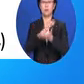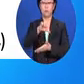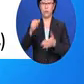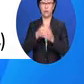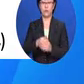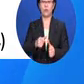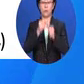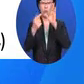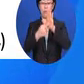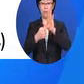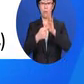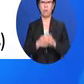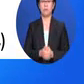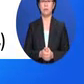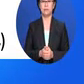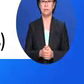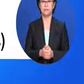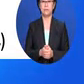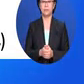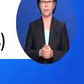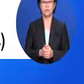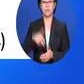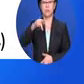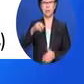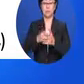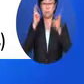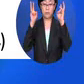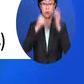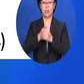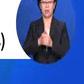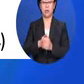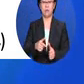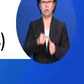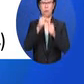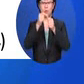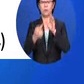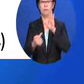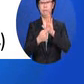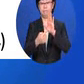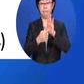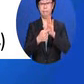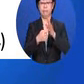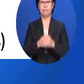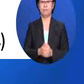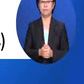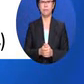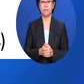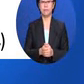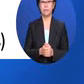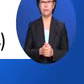나눔푸드에서 주방보조원을 채용합니다. 주식회사 재승관광여행사에서 홍보판촉원을